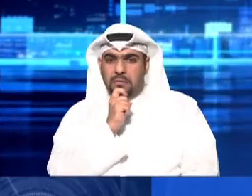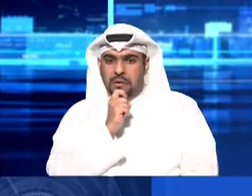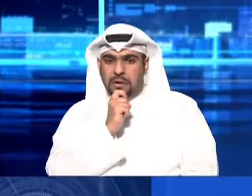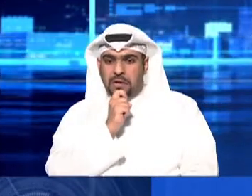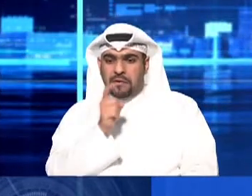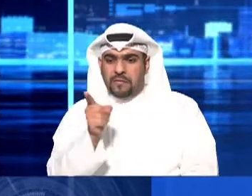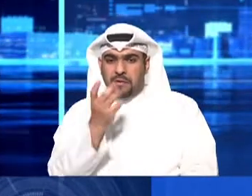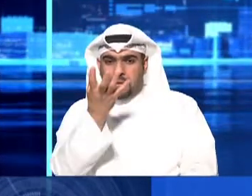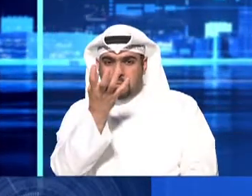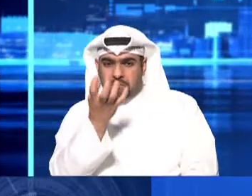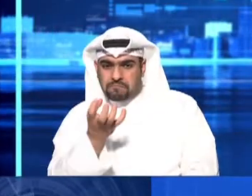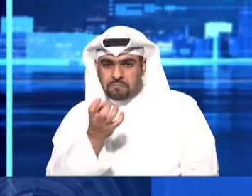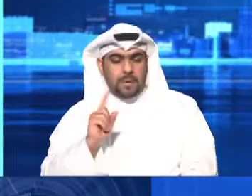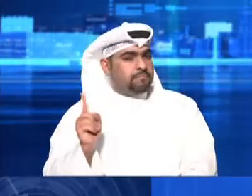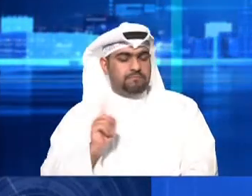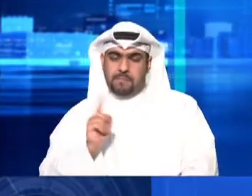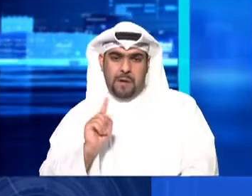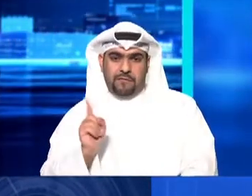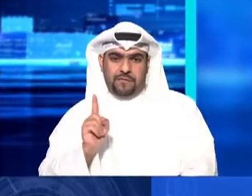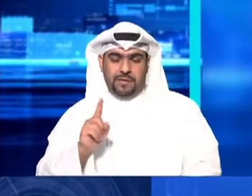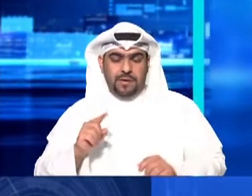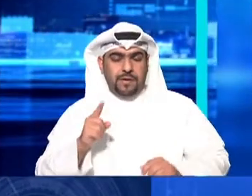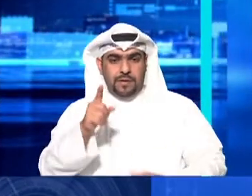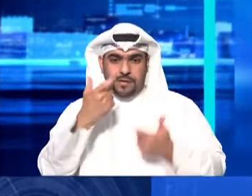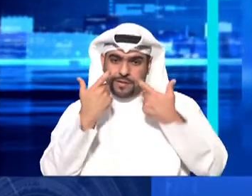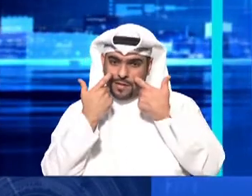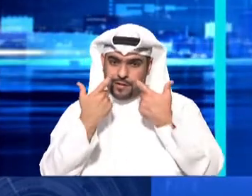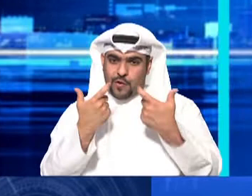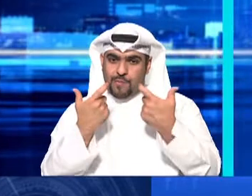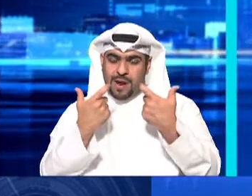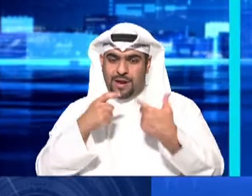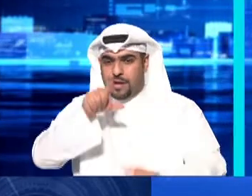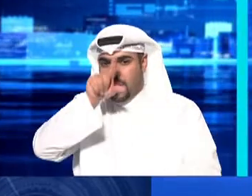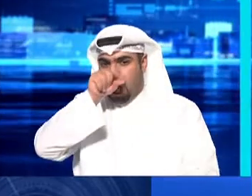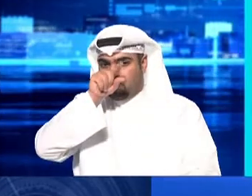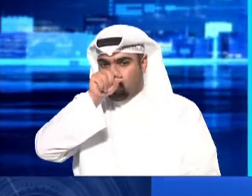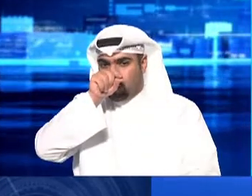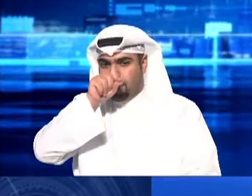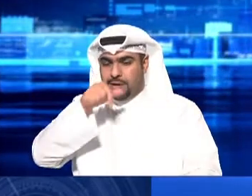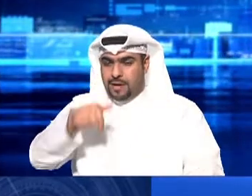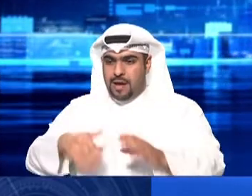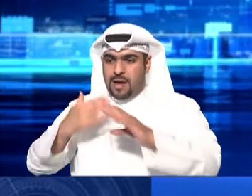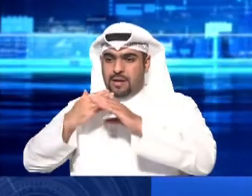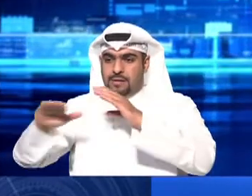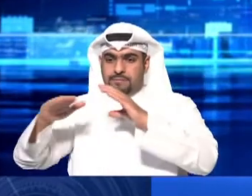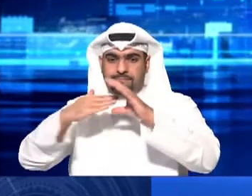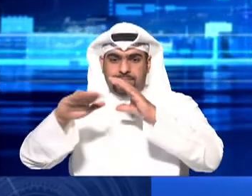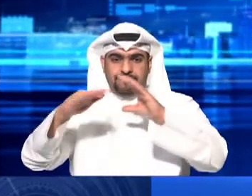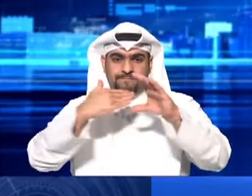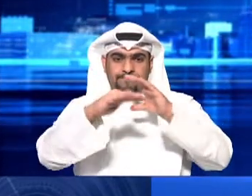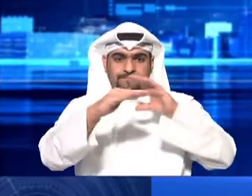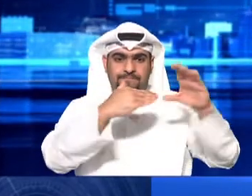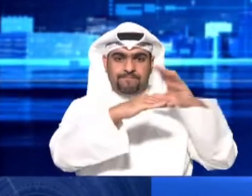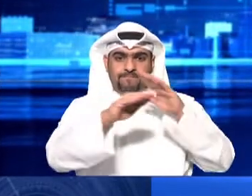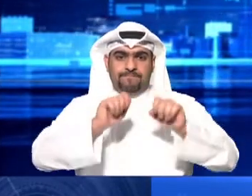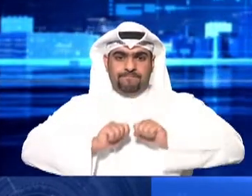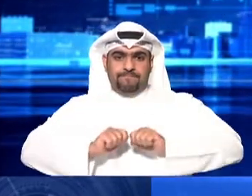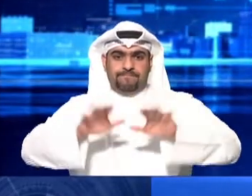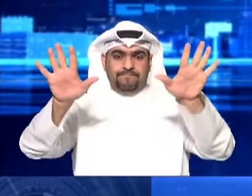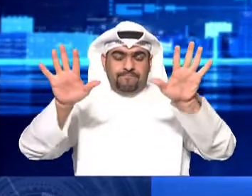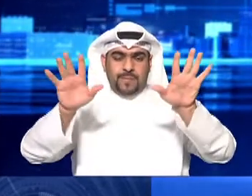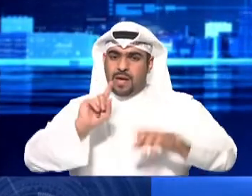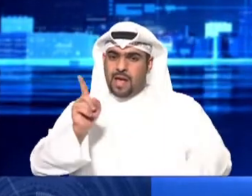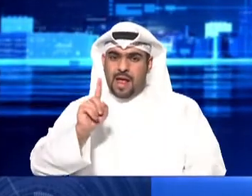المستهلكين إلى عدم المساهمة في نشر معلومات غير صحيحة قد ينجم عنها زعزعة ثقتهم والإساءة